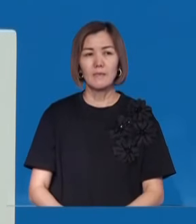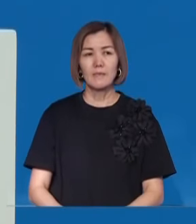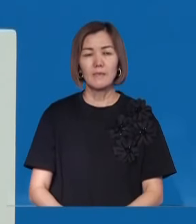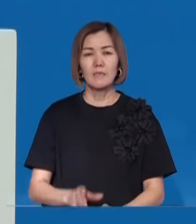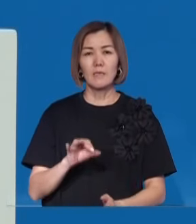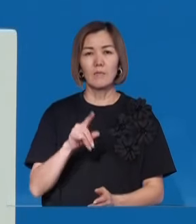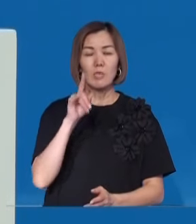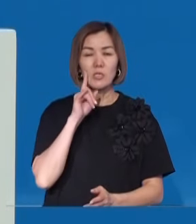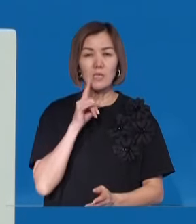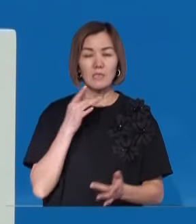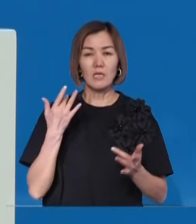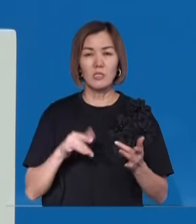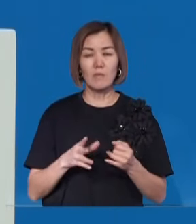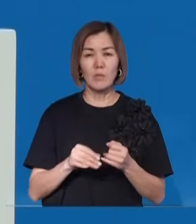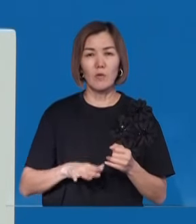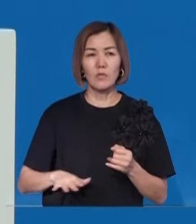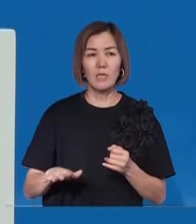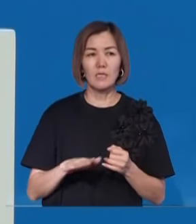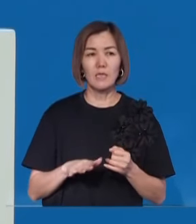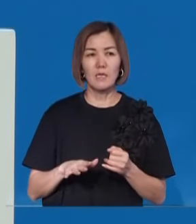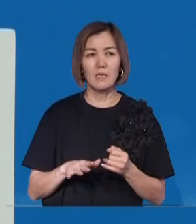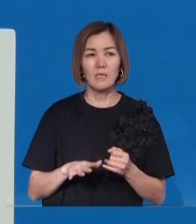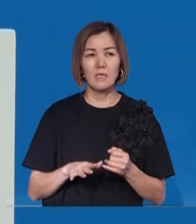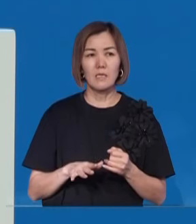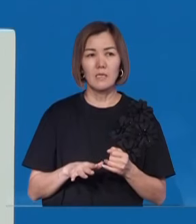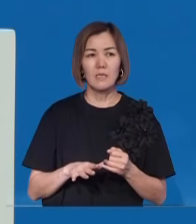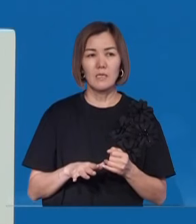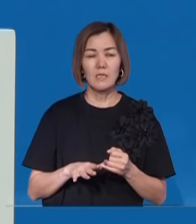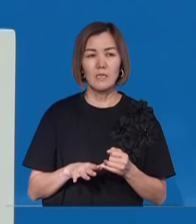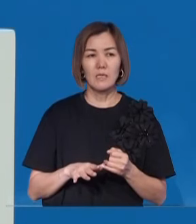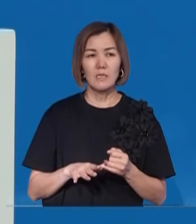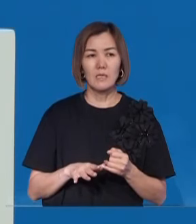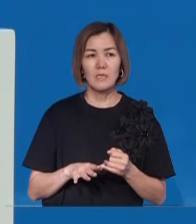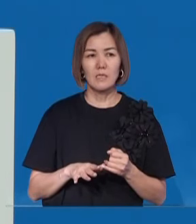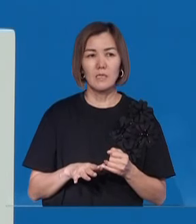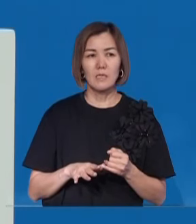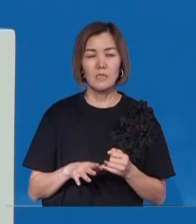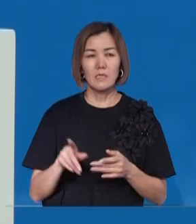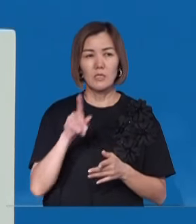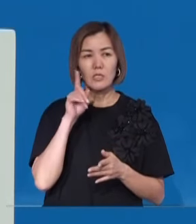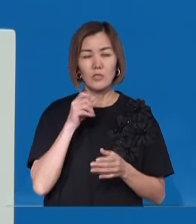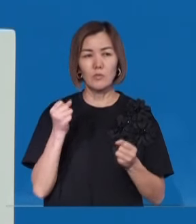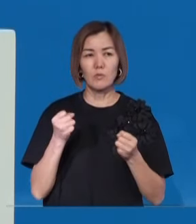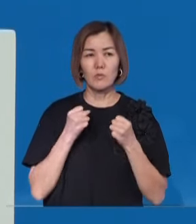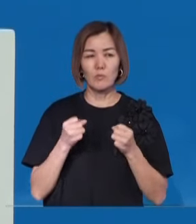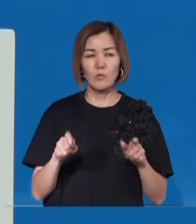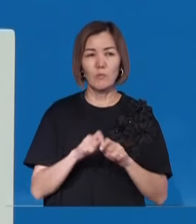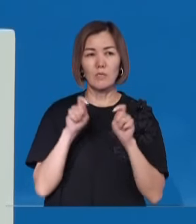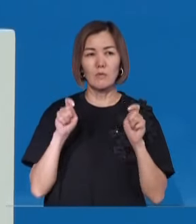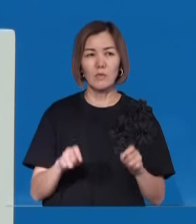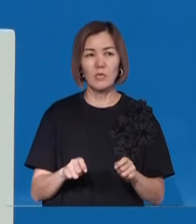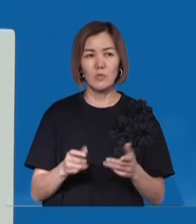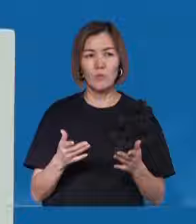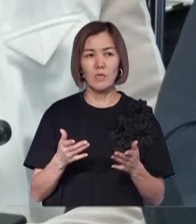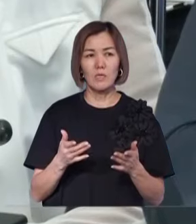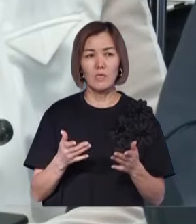Еңбекші Қазақ және Жамбыл аудандарында салынған дене шынықтыру сауықтыру кешендерінде балалар мен жасөспірімдер спорт мектептерін ашуға 150